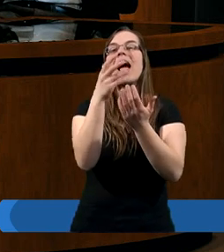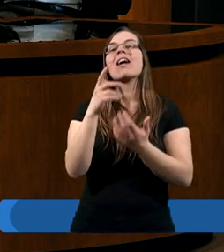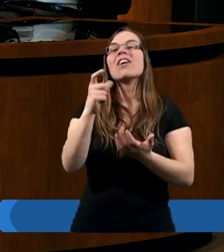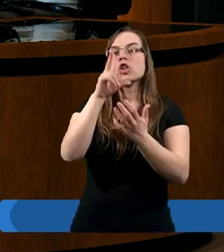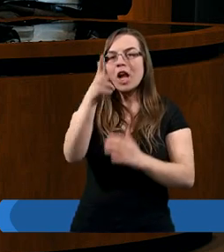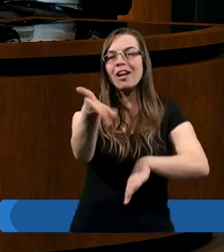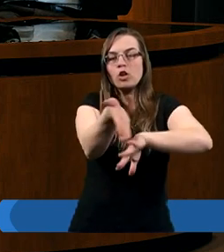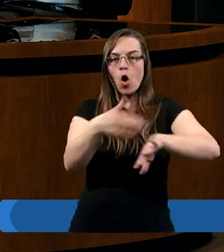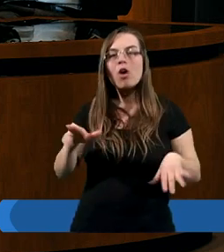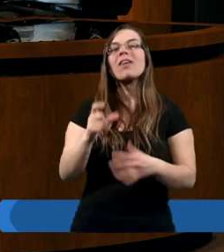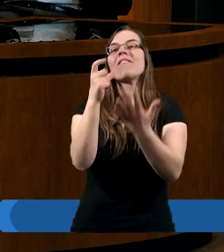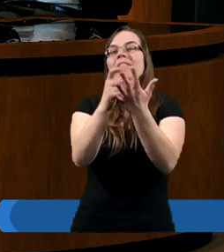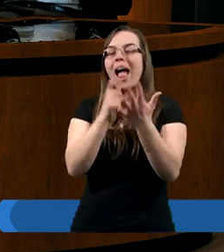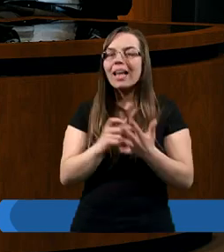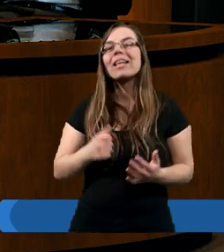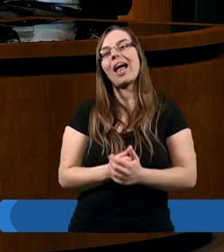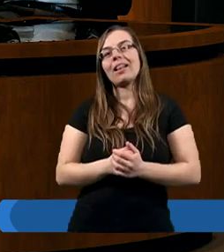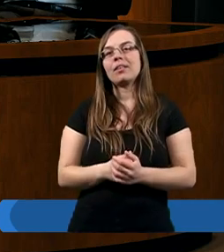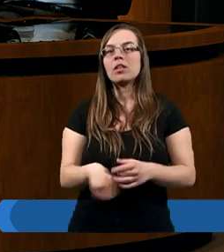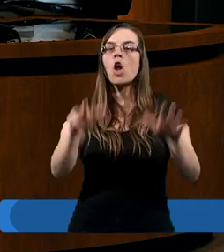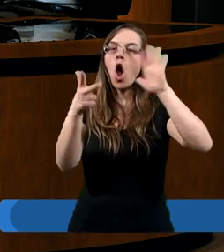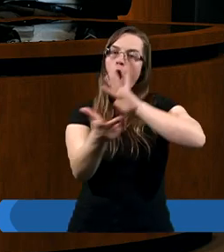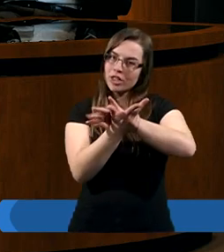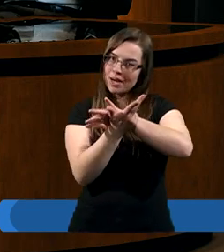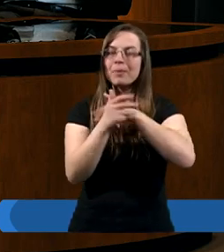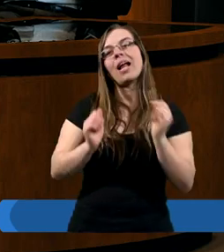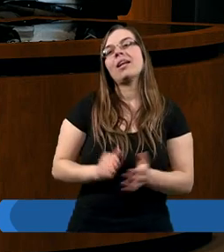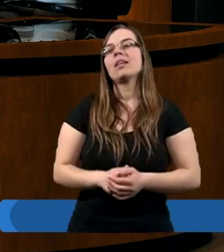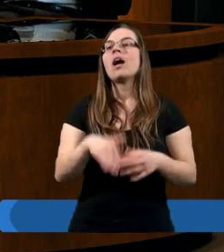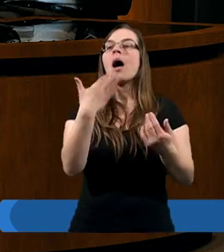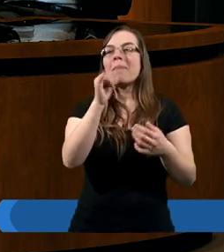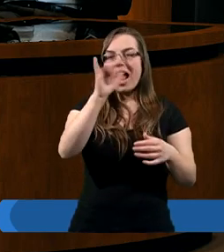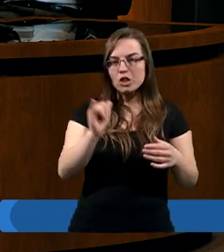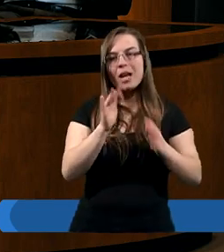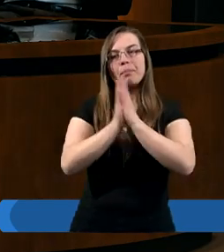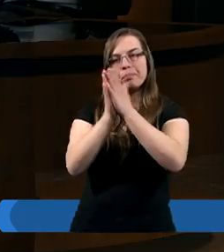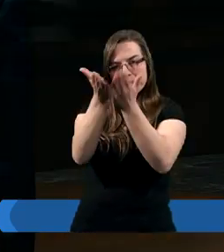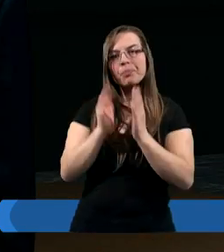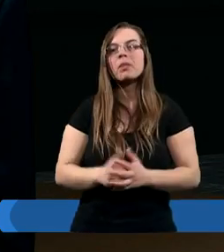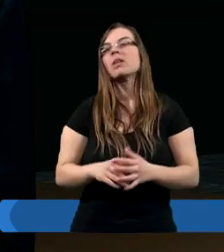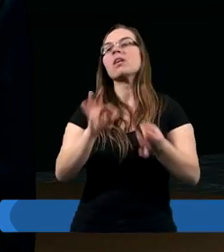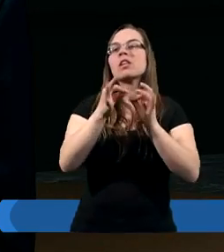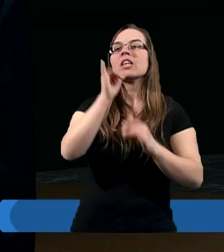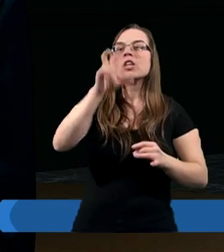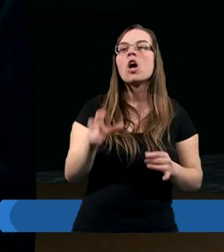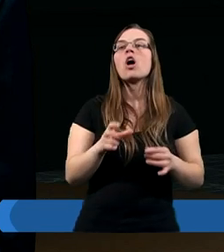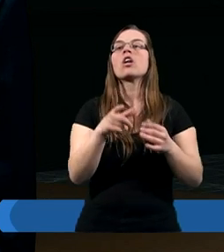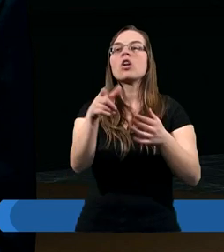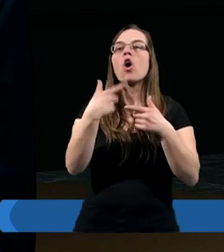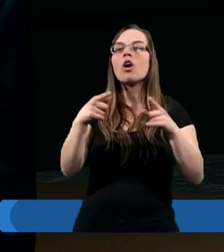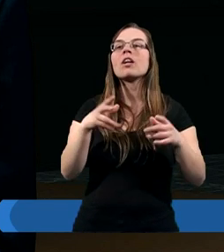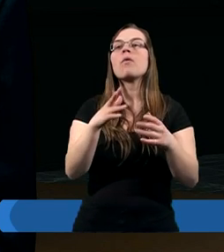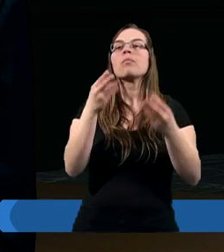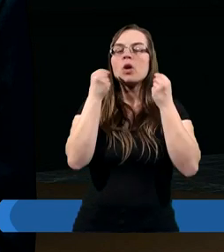rozdziału, werset 18. Maćku, poproszę ciebie. Gdyż i Chrystus raz